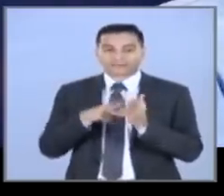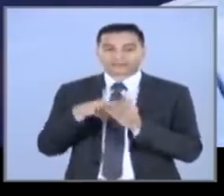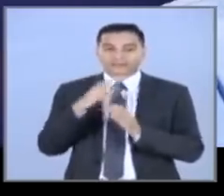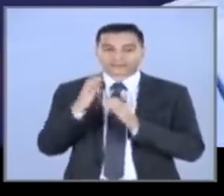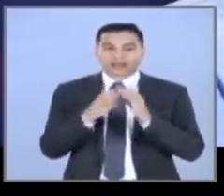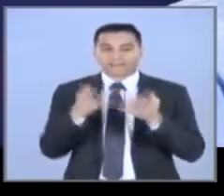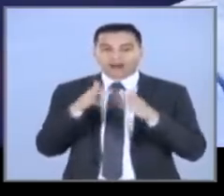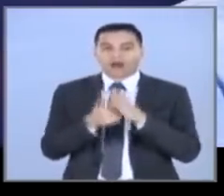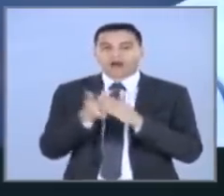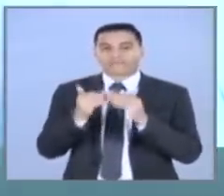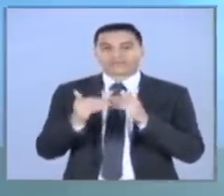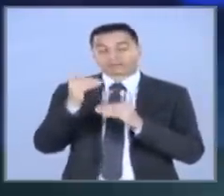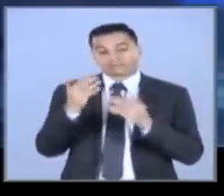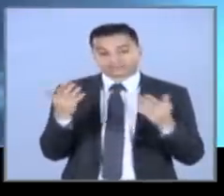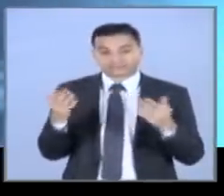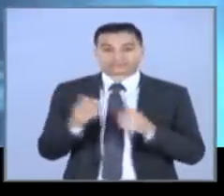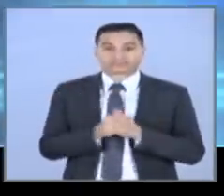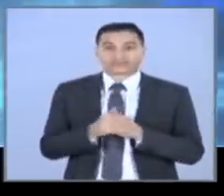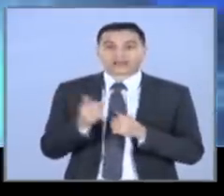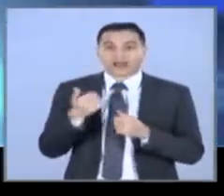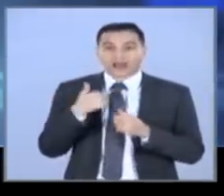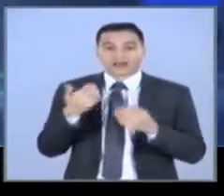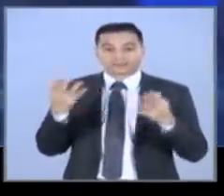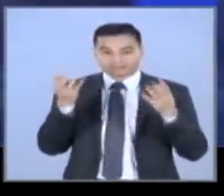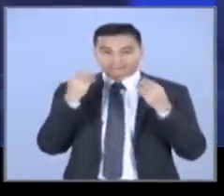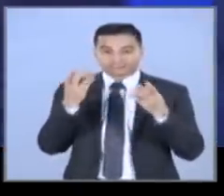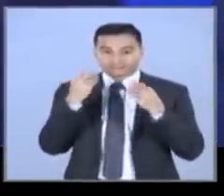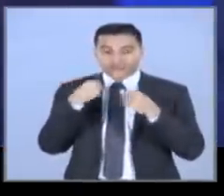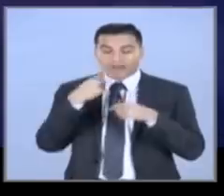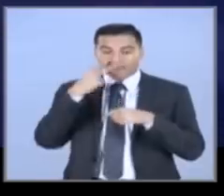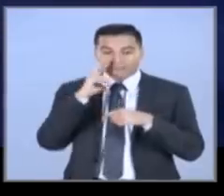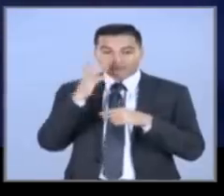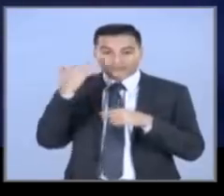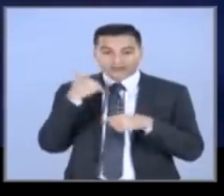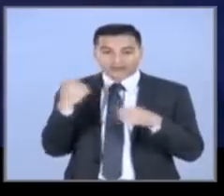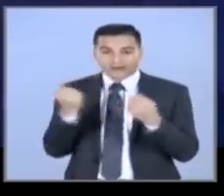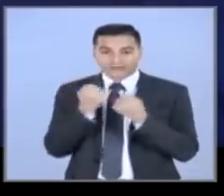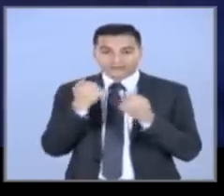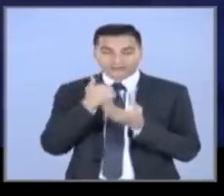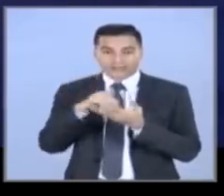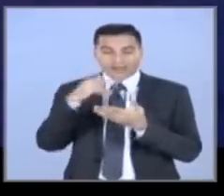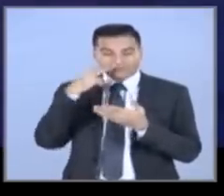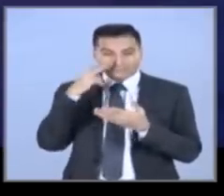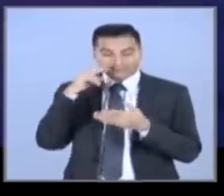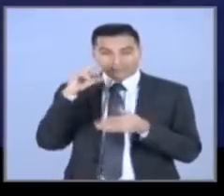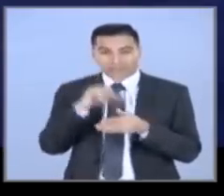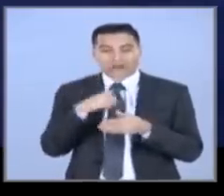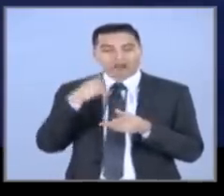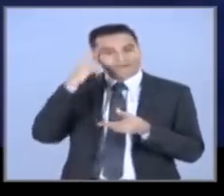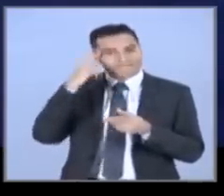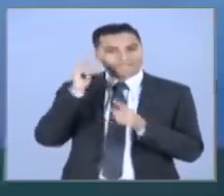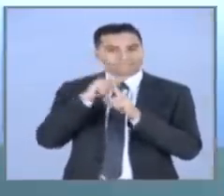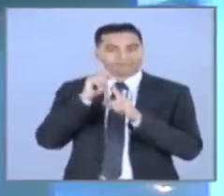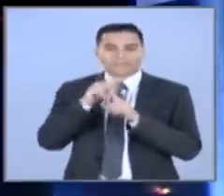نوفق ونوصل لمراحل متقدمة. إحنا درسنا أخطاء الموسم الماضي وتعلمنا منها، وإن شاء الله المرة دي نقدر نتلاشاها في البرنامج ونقدر نوصل